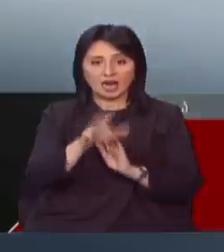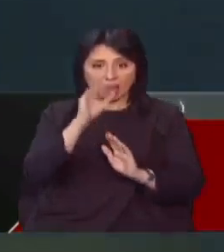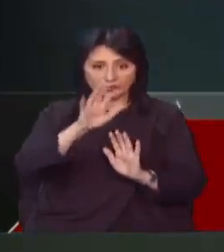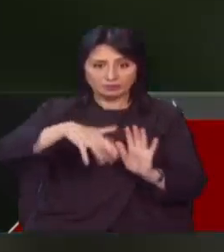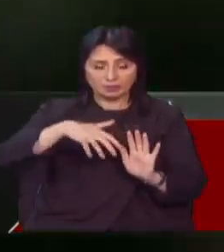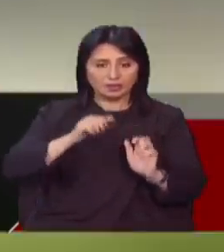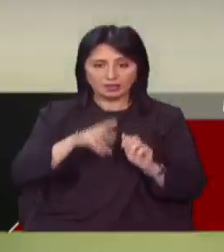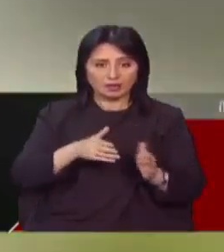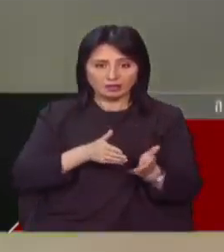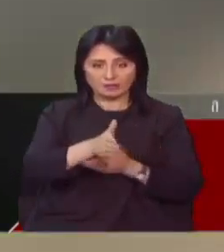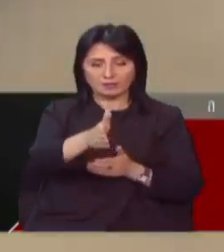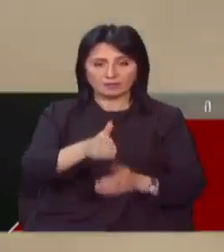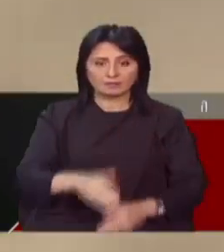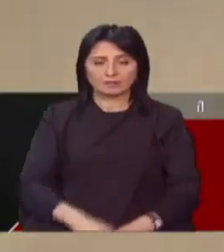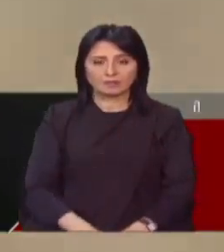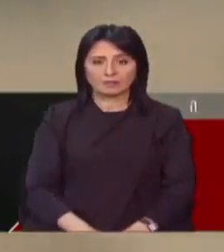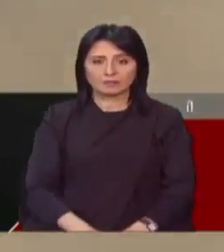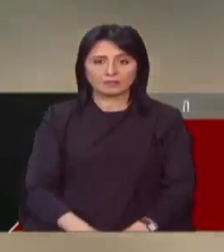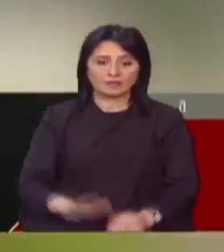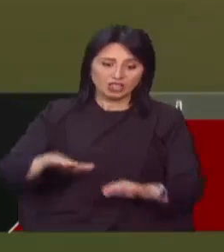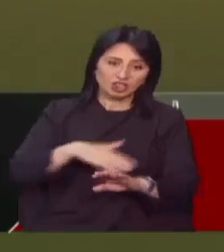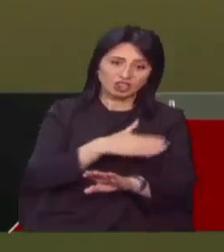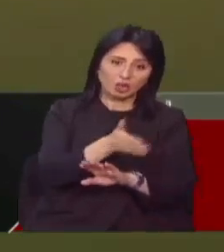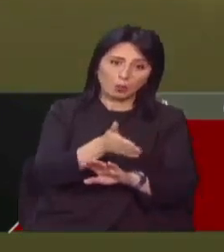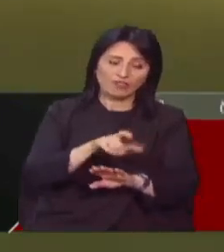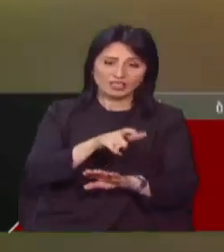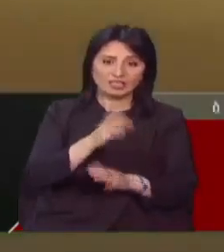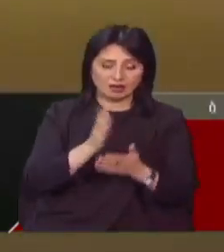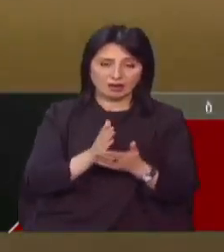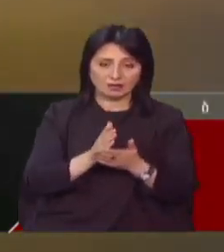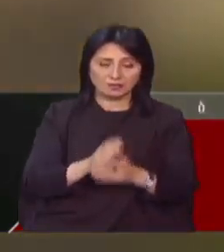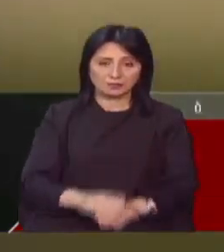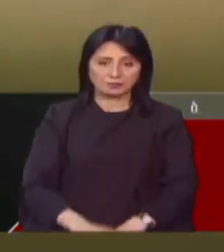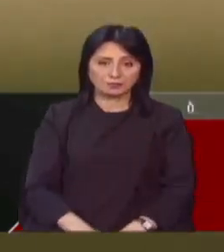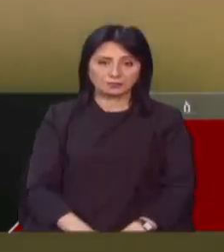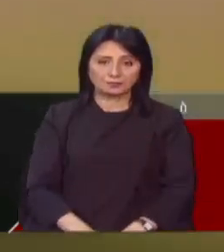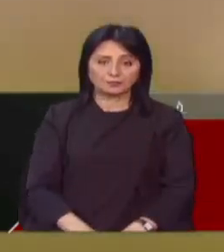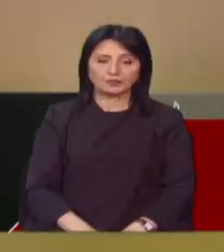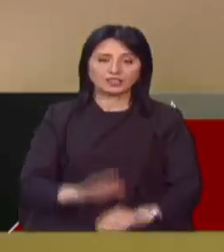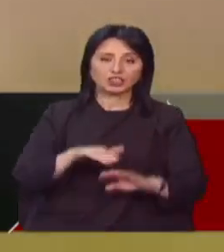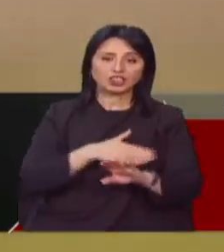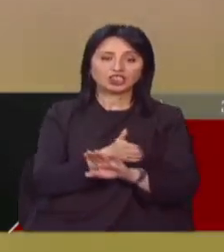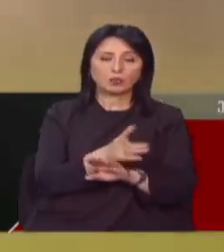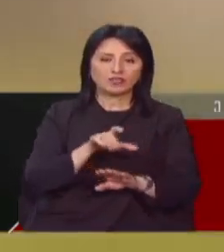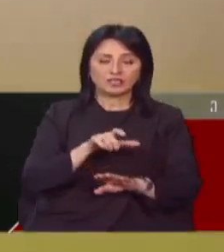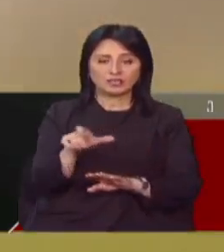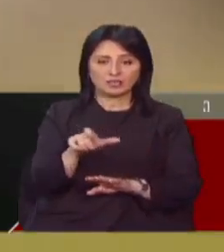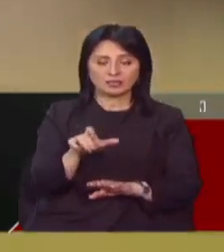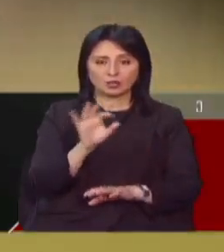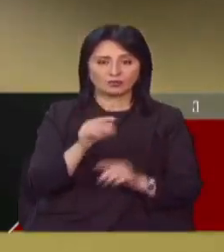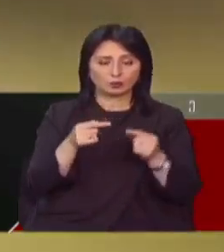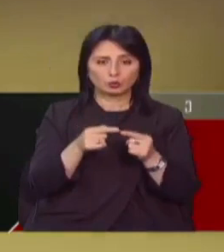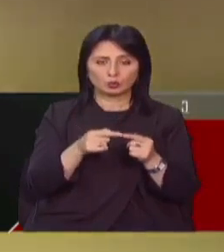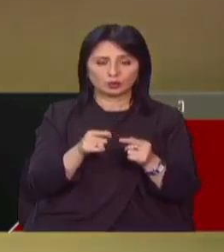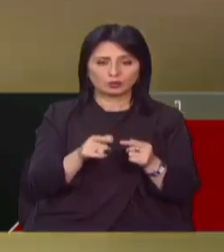შოვამდე გზის გაჭრას? ან შემოვლითი გზის საშუალება თუ არსებობს? შემოვლის გზაზე